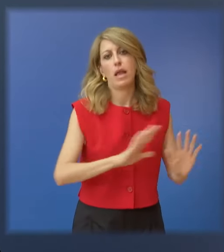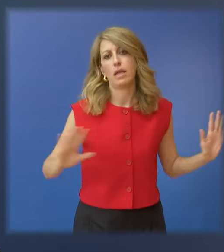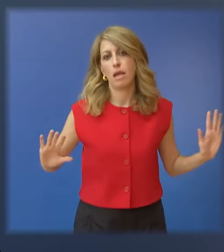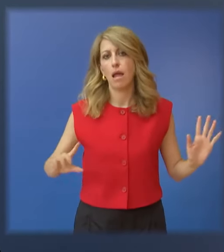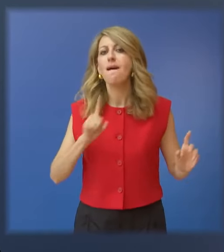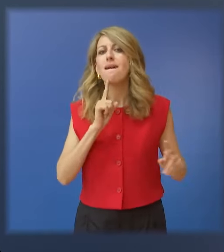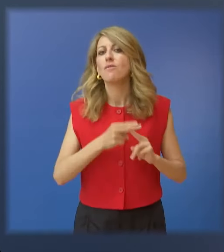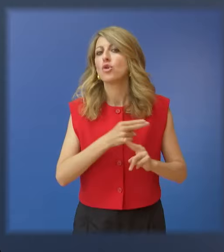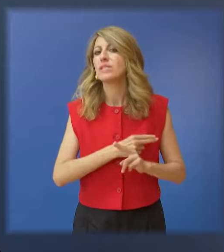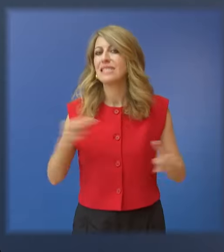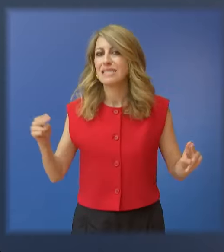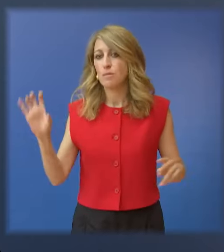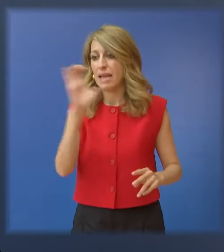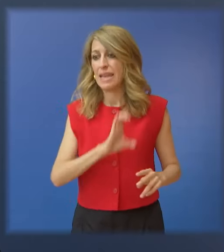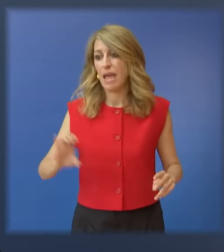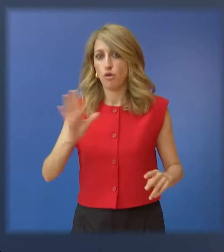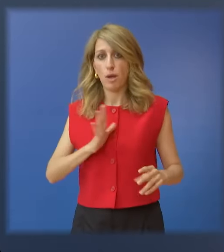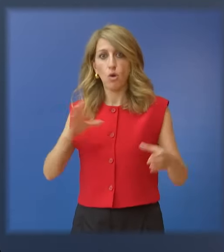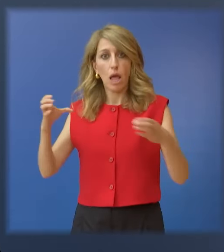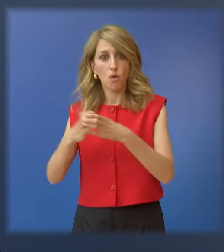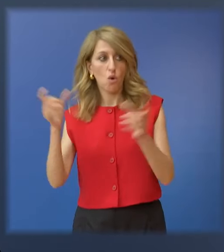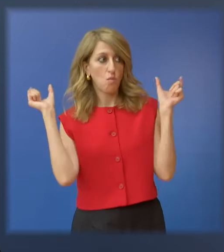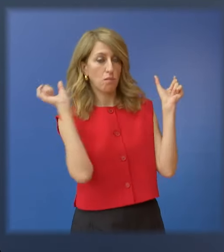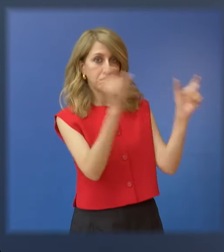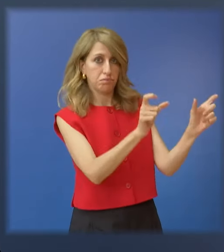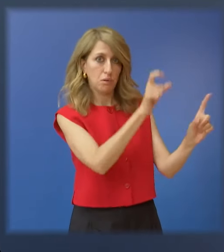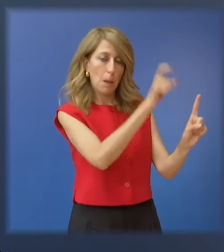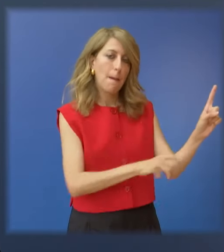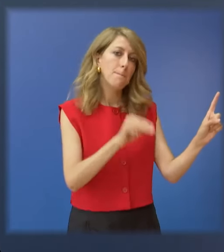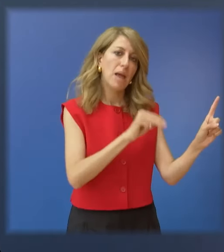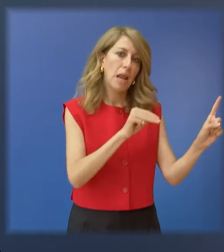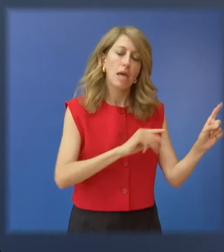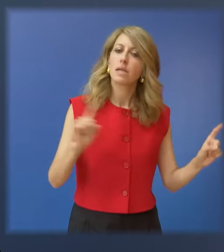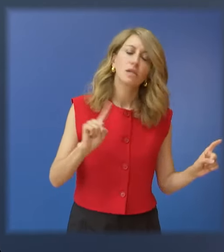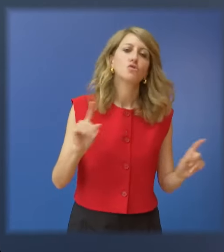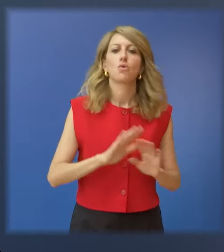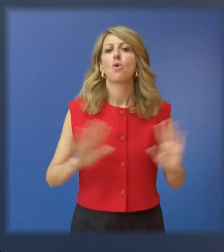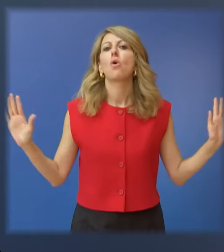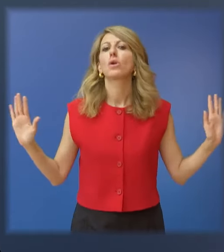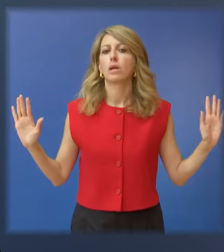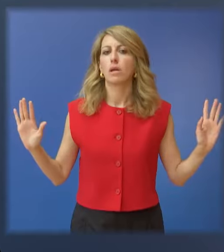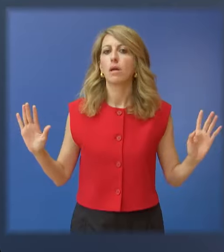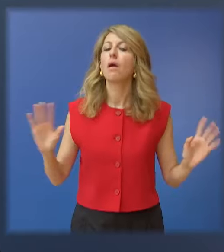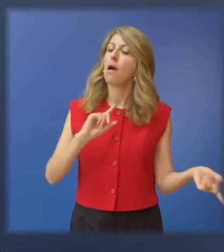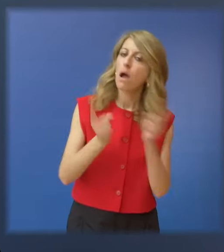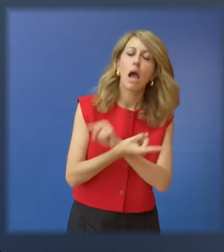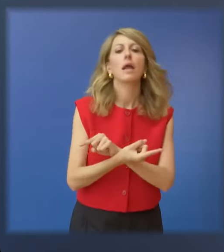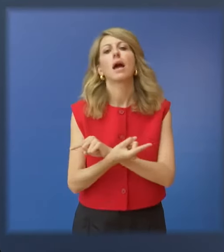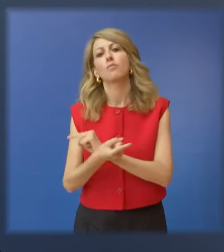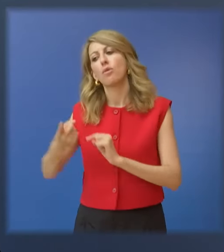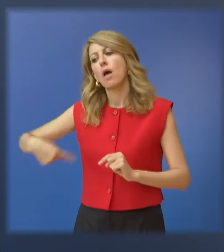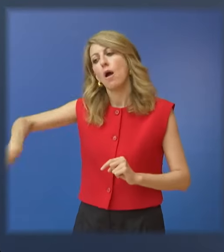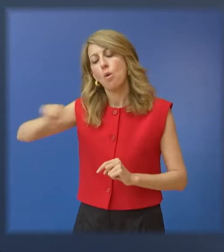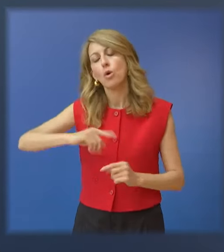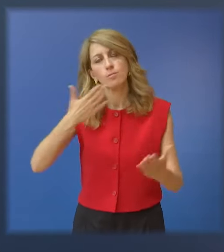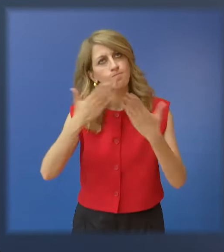συμμετοχής από το ελκ από το ευρωπαϊκό λαϊκό κόμμα στο fredy μπλέρ αντιθέτως τηρήθηκαν όλες οι απαραίτητες διατυπώσεις για να δικαιολογηθεί η απουσία του στην ολομέλεια του